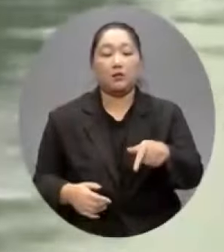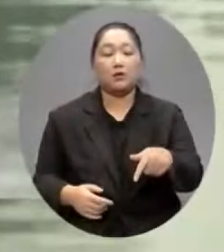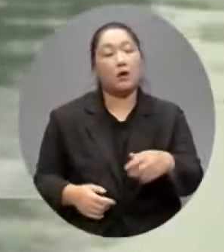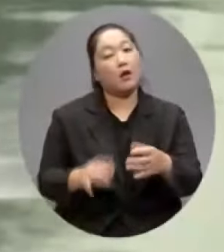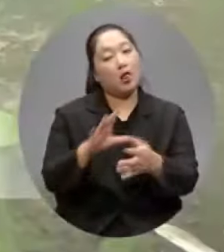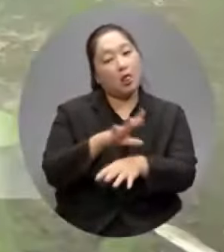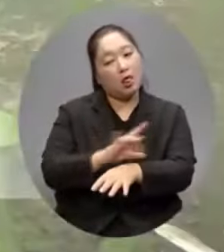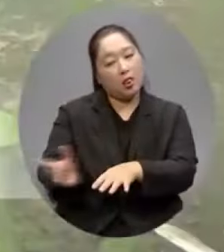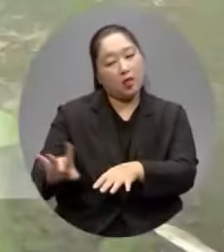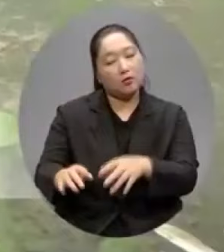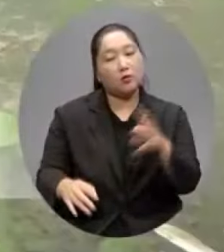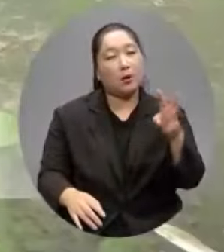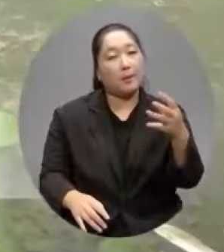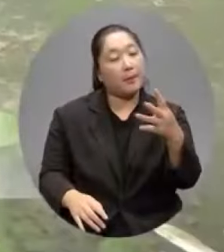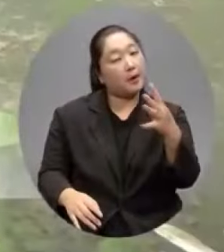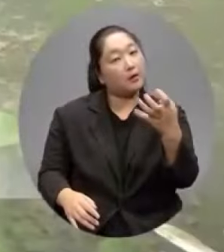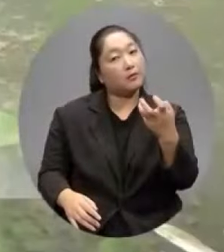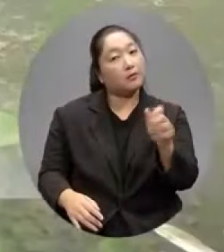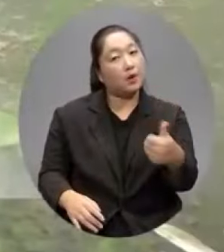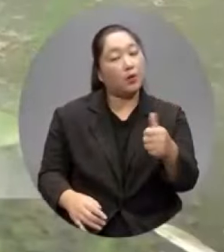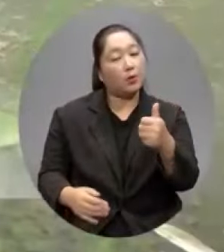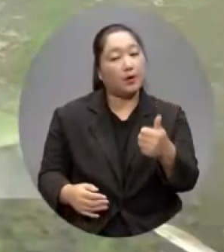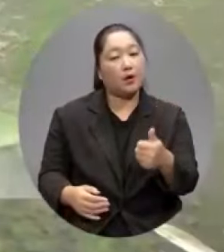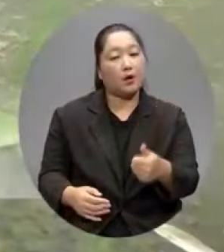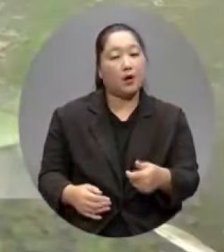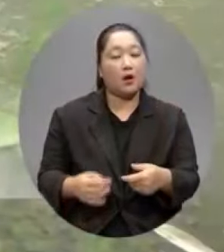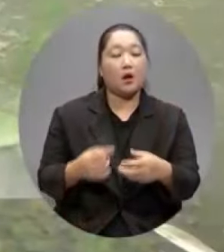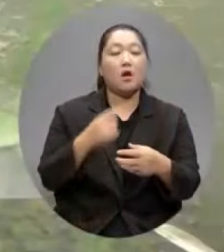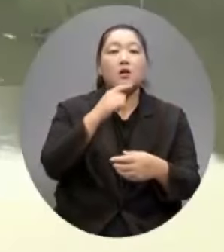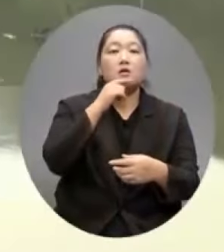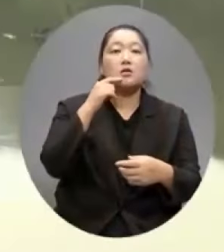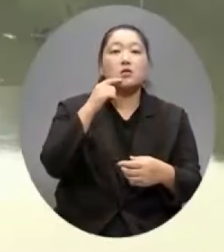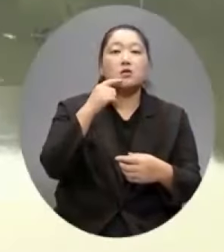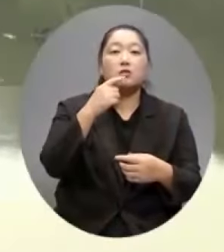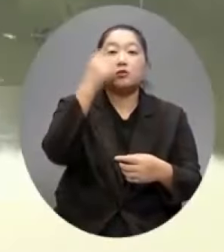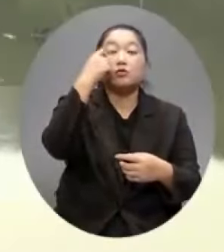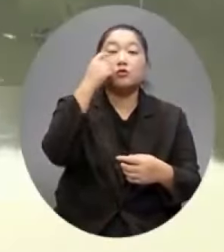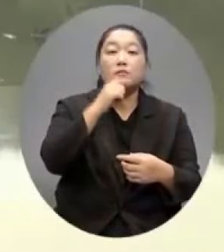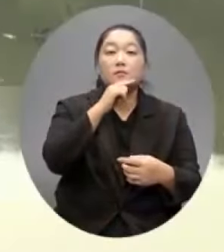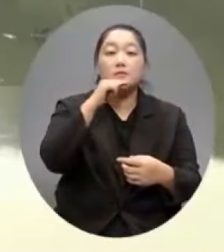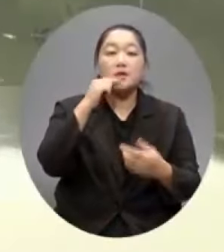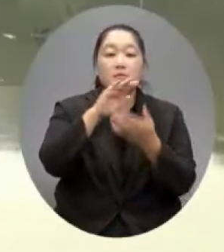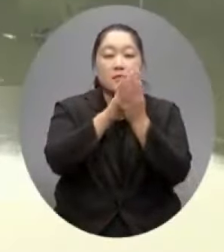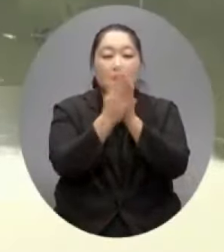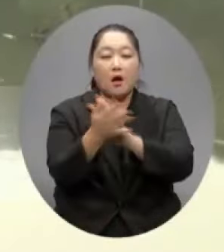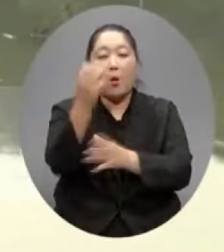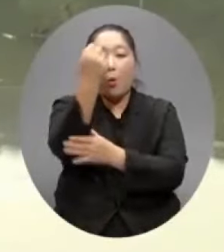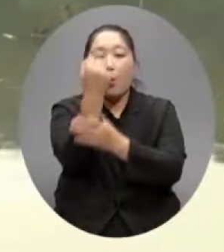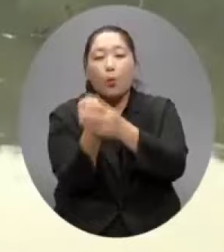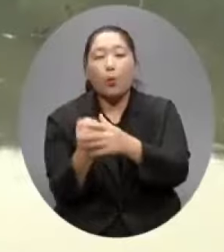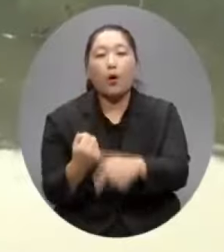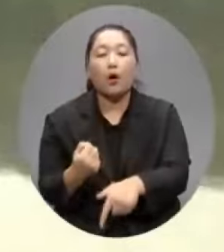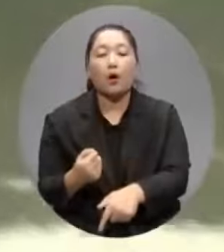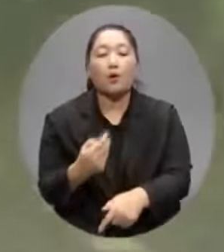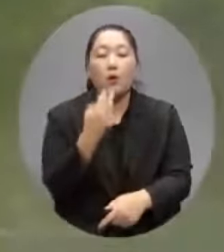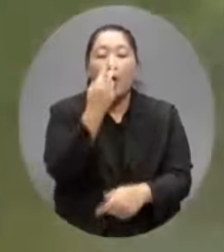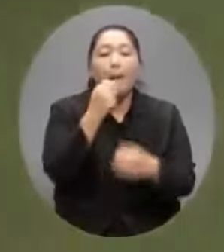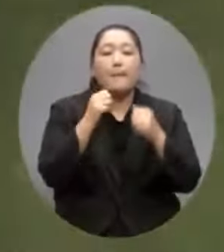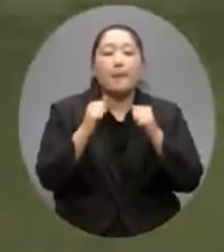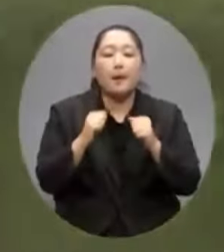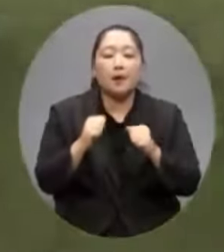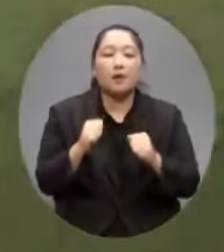어림잡아 수백 마리. 죽은 물고기는 눈이 빨갛게 변하는 등 썩기 시작했습니다. 아직 숨이 붙어있는